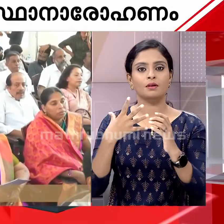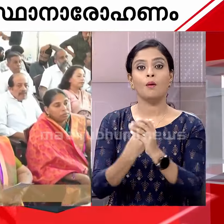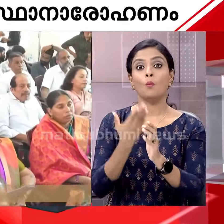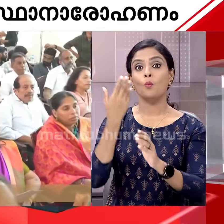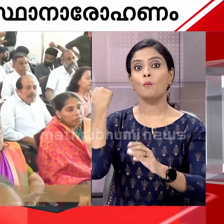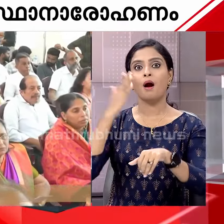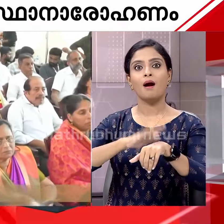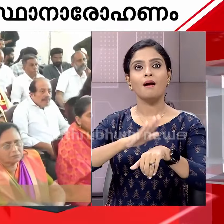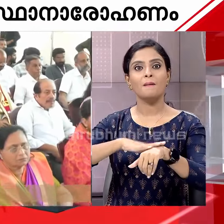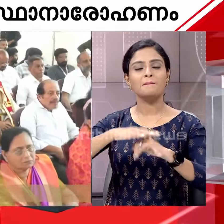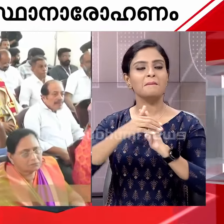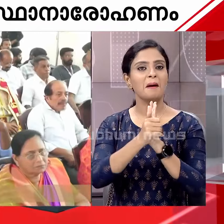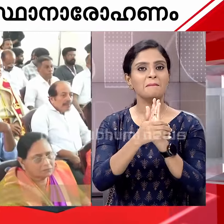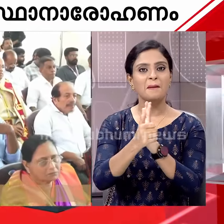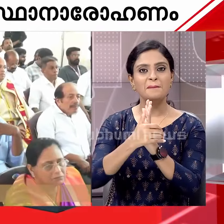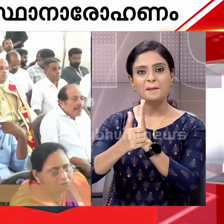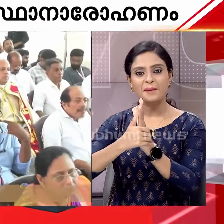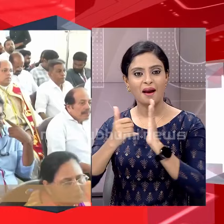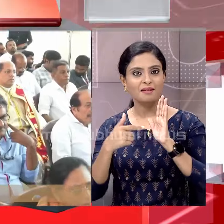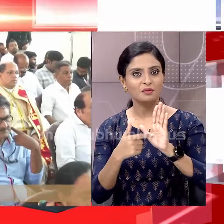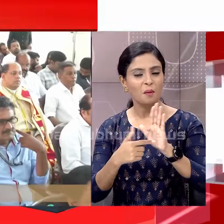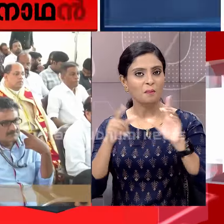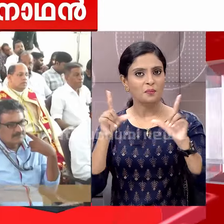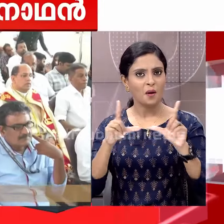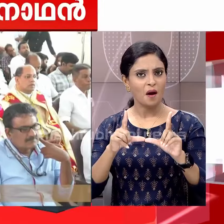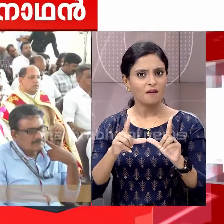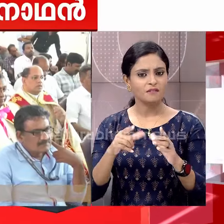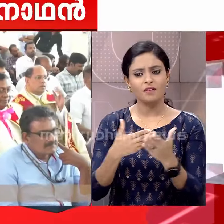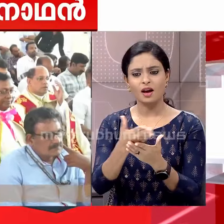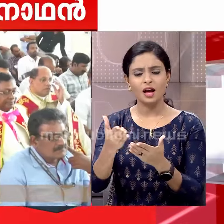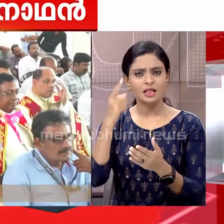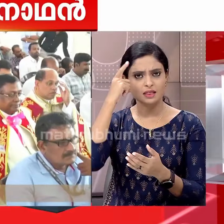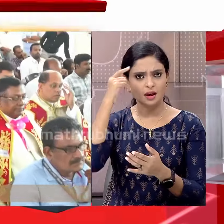വൈഭവങ്ങൾ, ഇതൊക്കെ എത്രത്തോളം മുതൽക്കൂട്ടാകുമെന്നാണ് അങ്ങേപോലുള്ളവർ വിശ്വസിക്കുന്നത്?